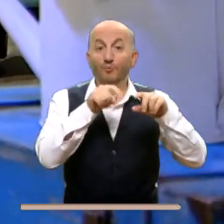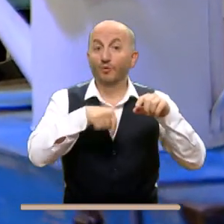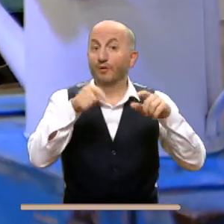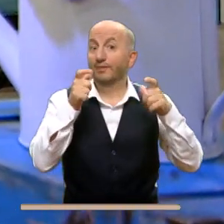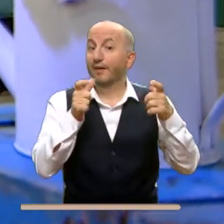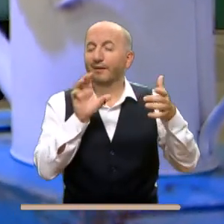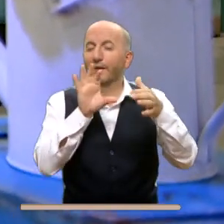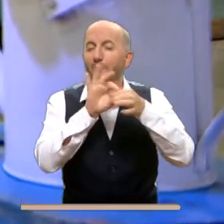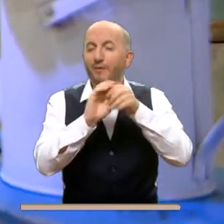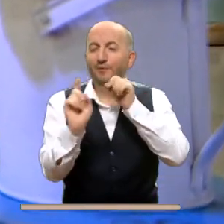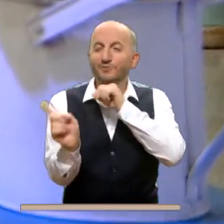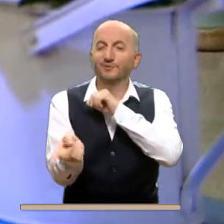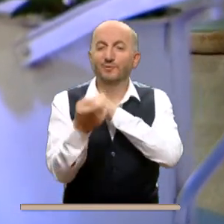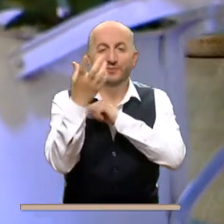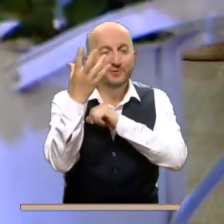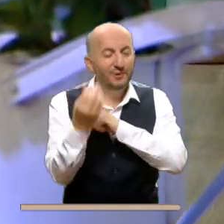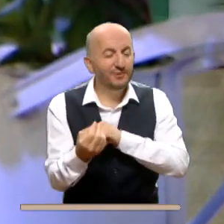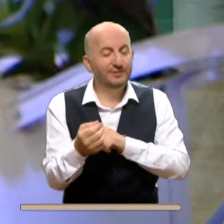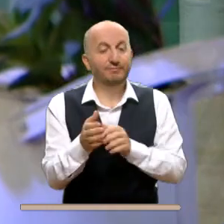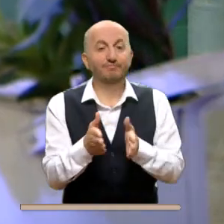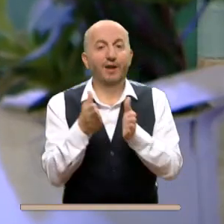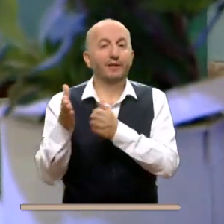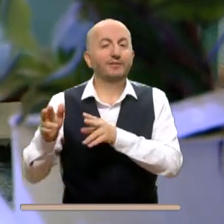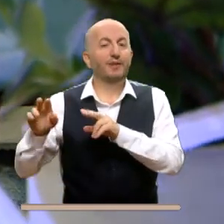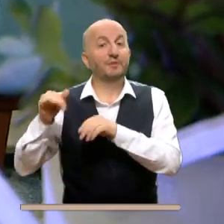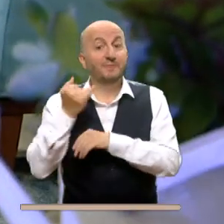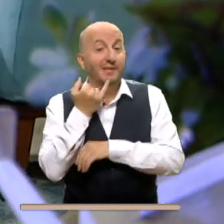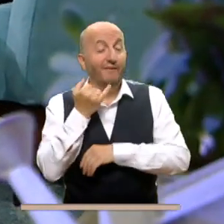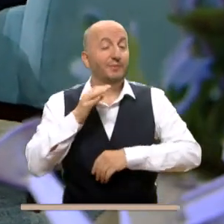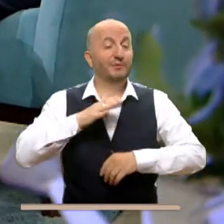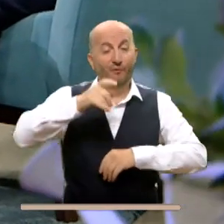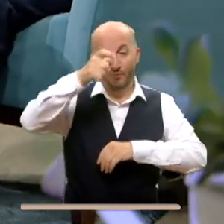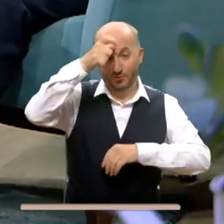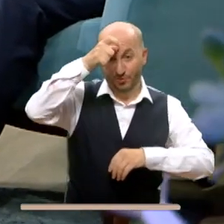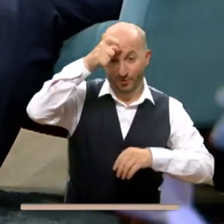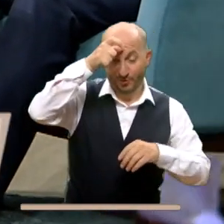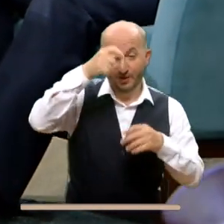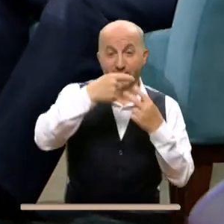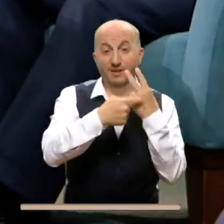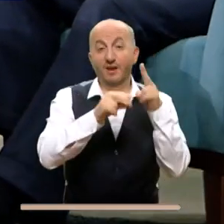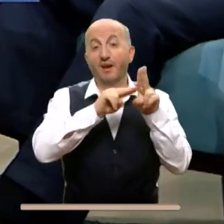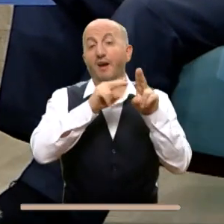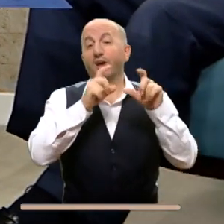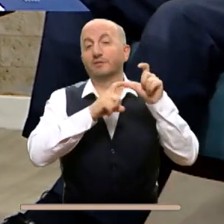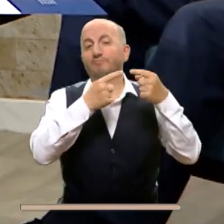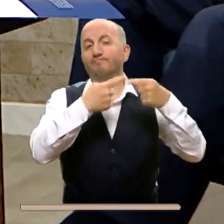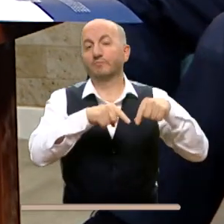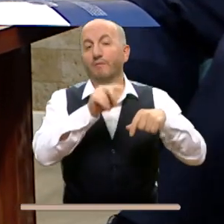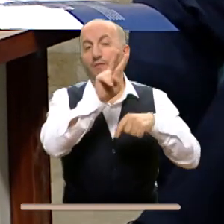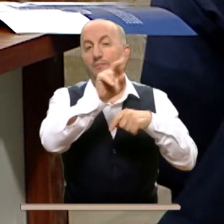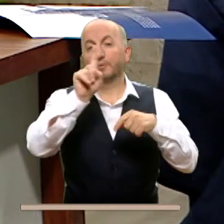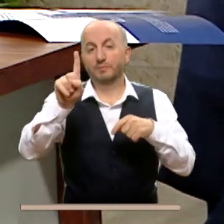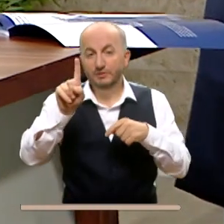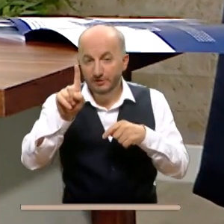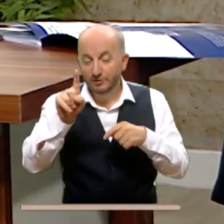bağlanacak? Biraz sürpriz olsun. Ayrıca bir konuğumuz daha var ki, o da Türkiye YKS 21.'si olan Tevfik İleri İmam Hatip